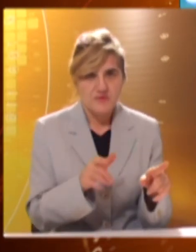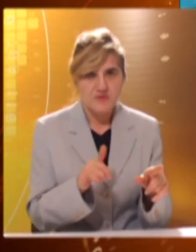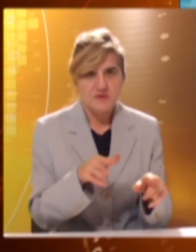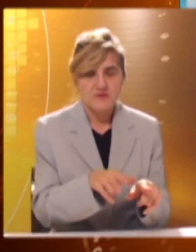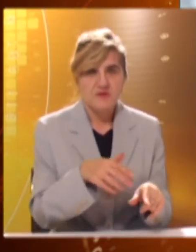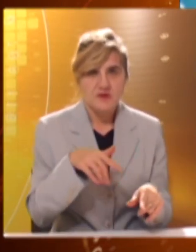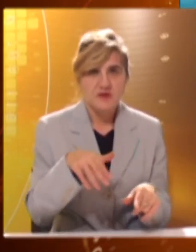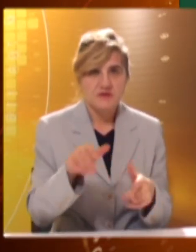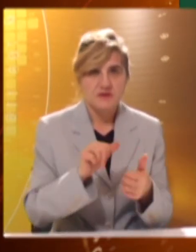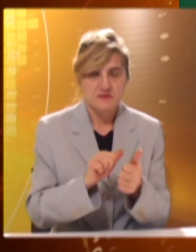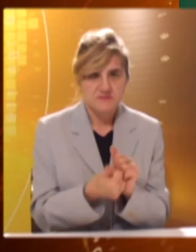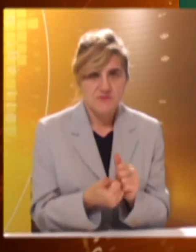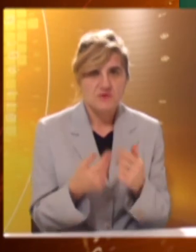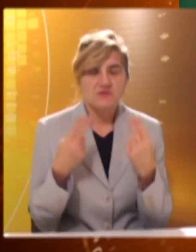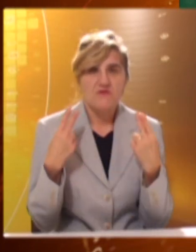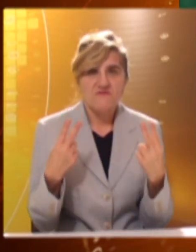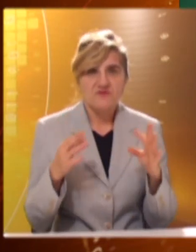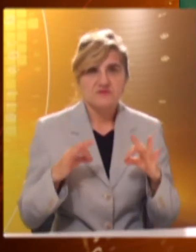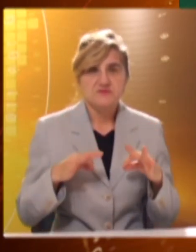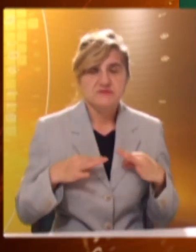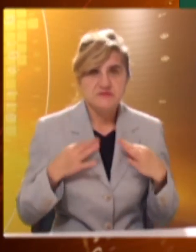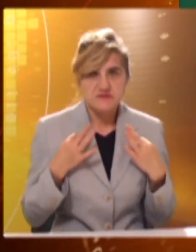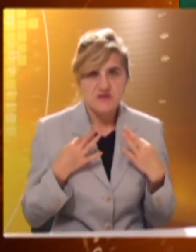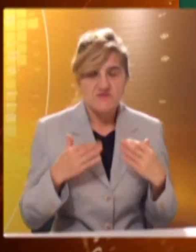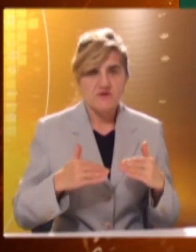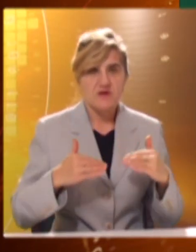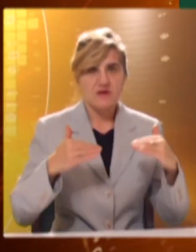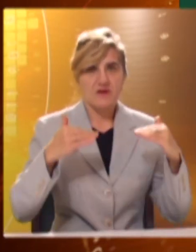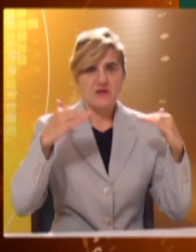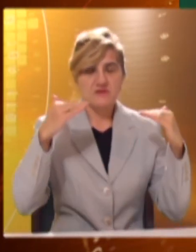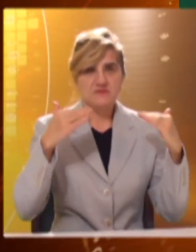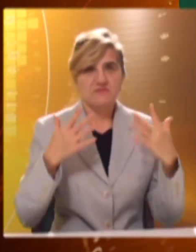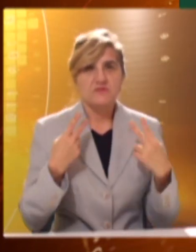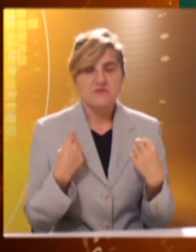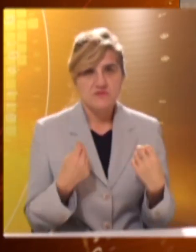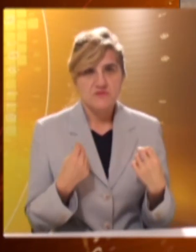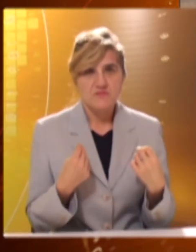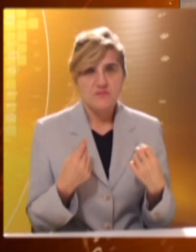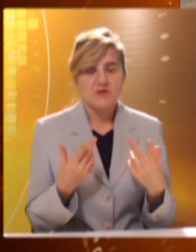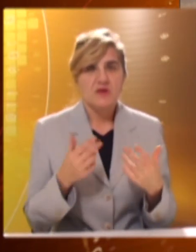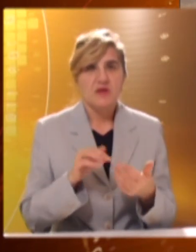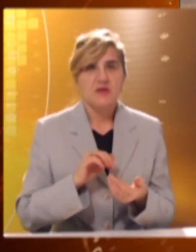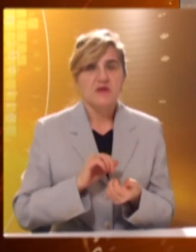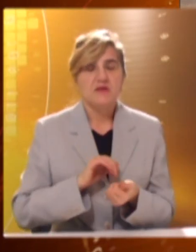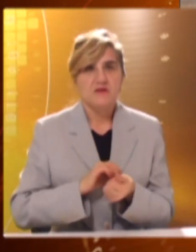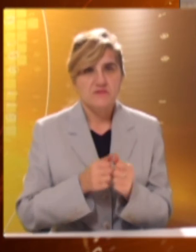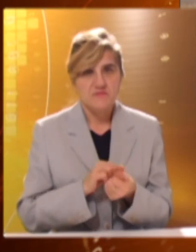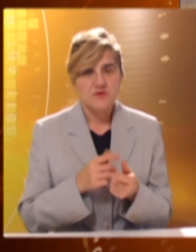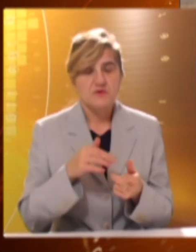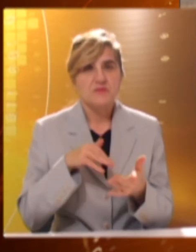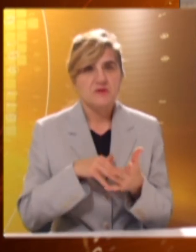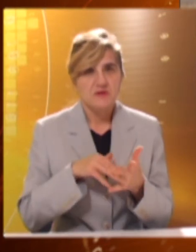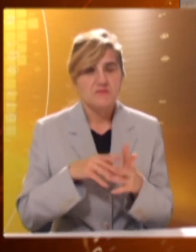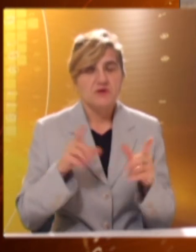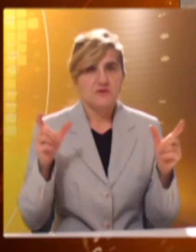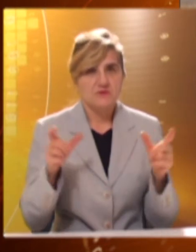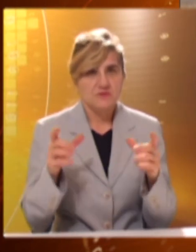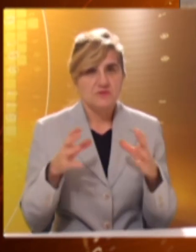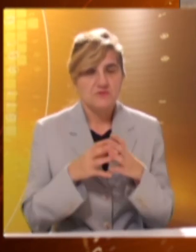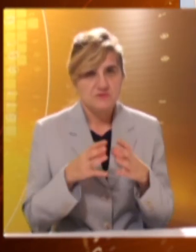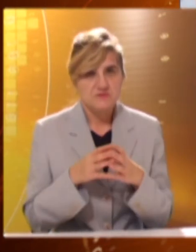sportom. Smatraju da su sportske aktivnosti važne za njihovo zdravlje, ali i pravilan razvoj tela. Svi se slažu oko toga da ih na treninzima najviše raduju druženje